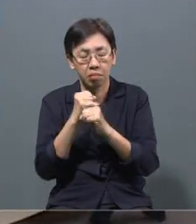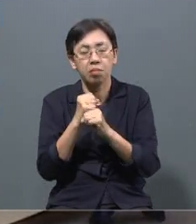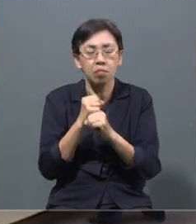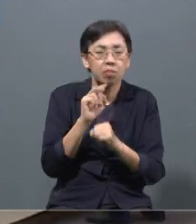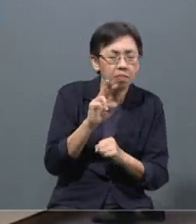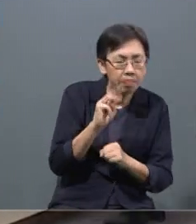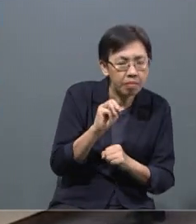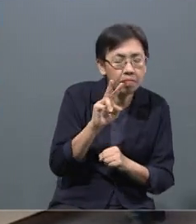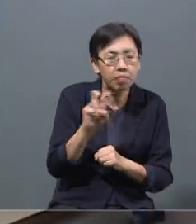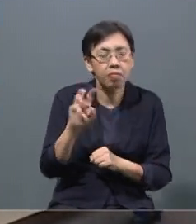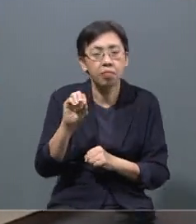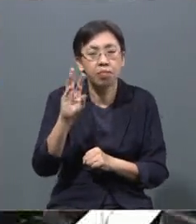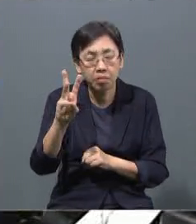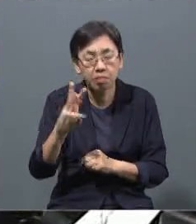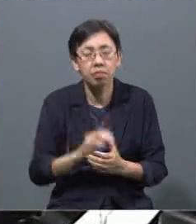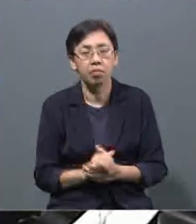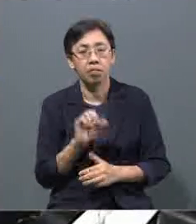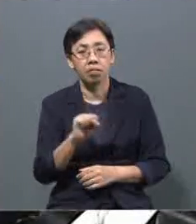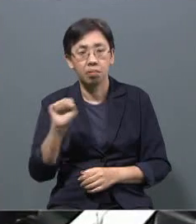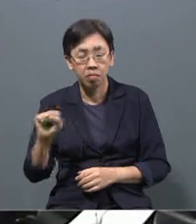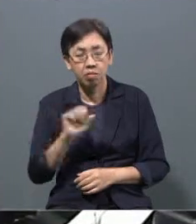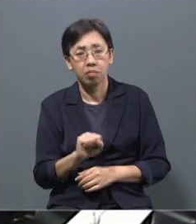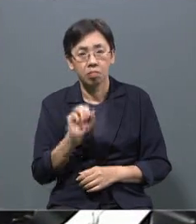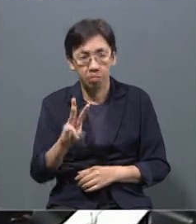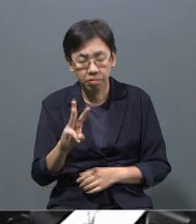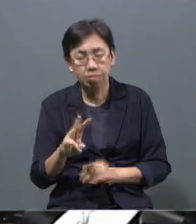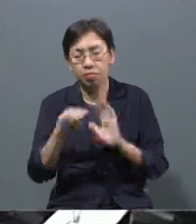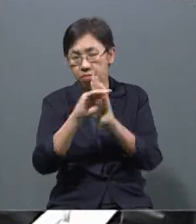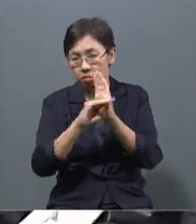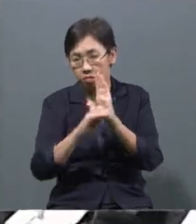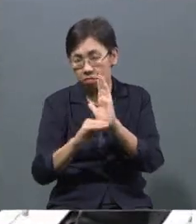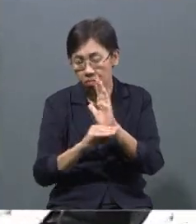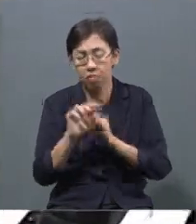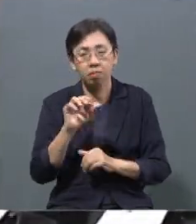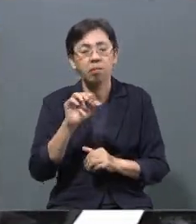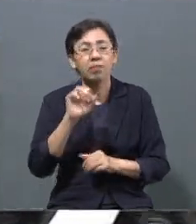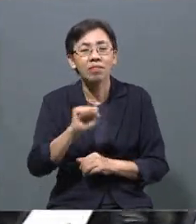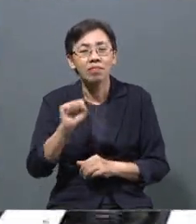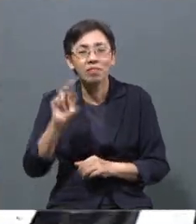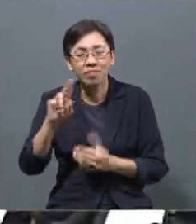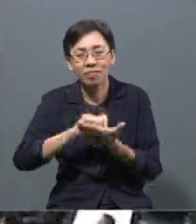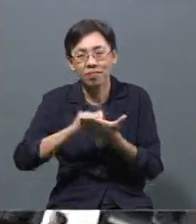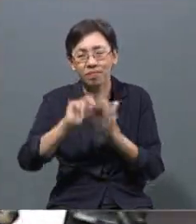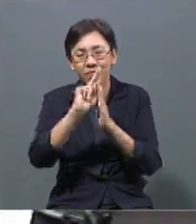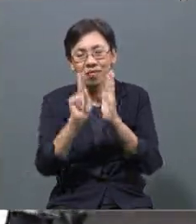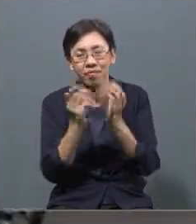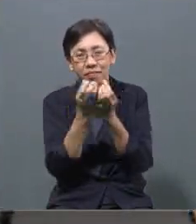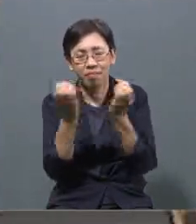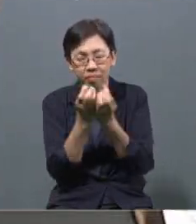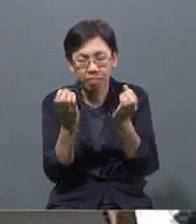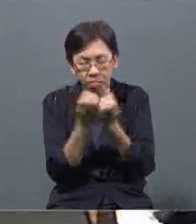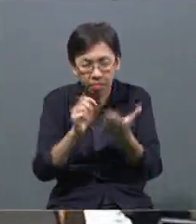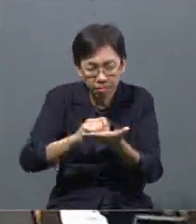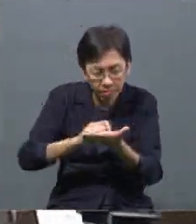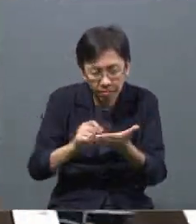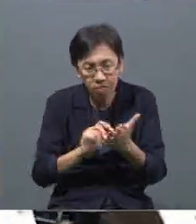เพื่อให้รัฐสภาก็คือสส.และสว.กำหนดออกแบบสมาชิกสภาร่างรัฐธรรมนูญหรือว่าสสร.ขึ้นมาร่